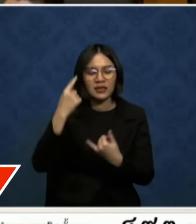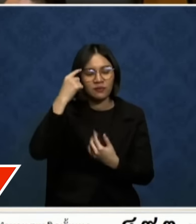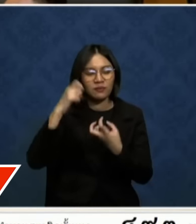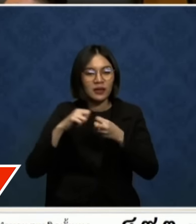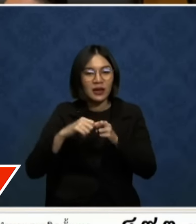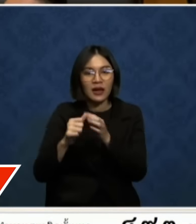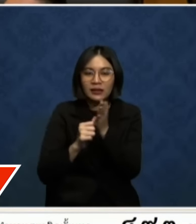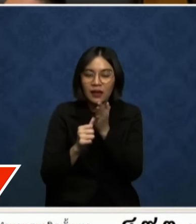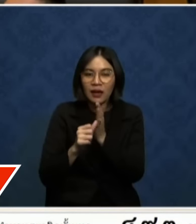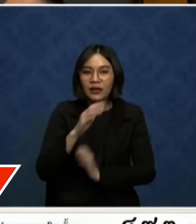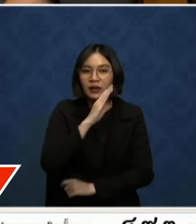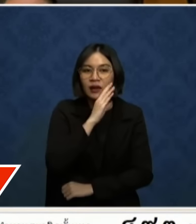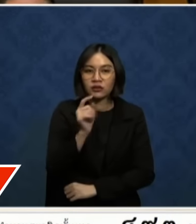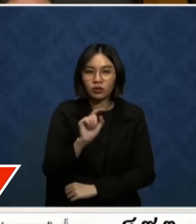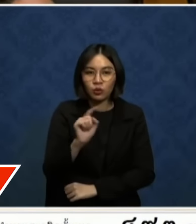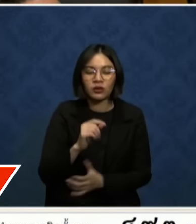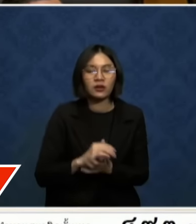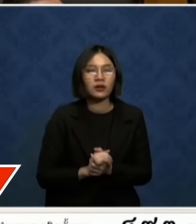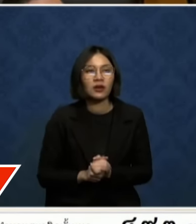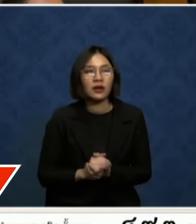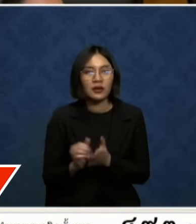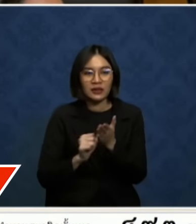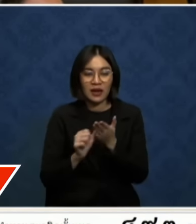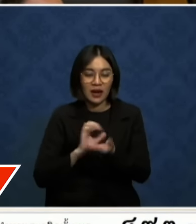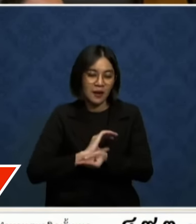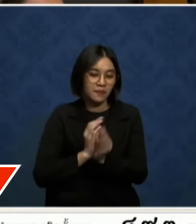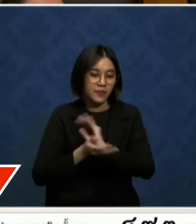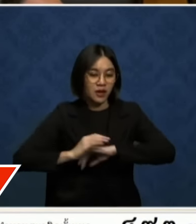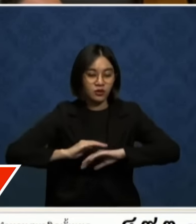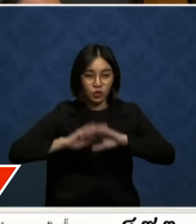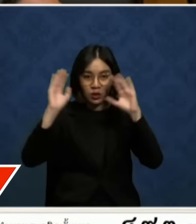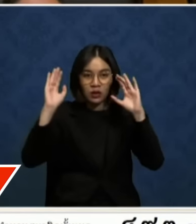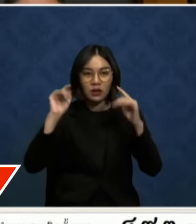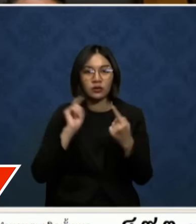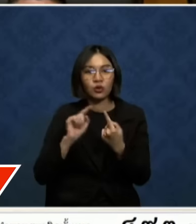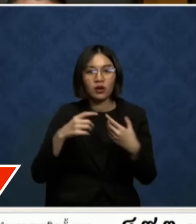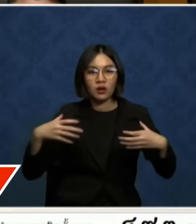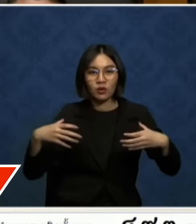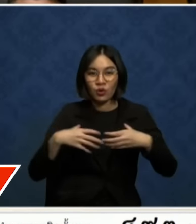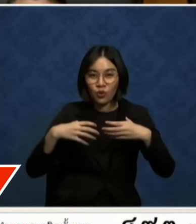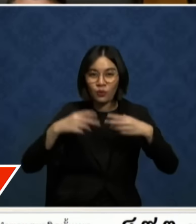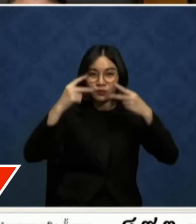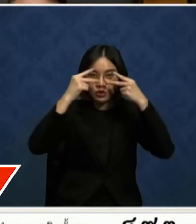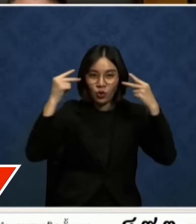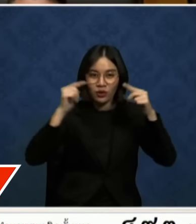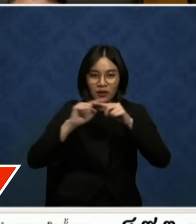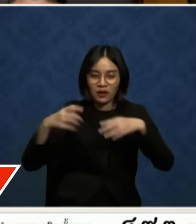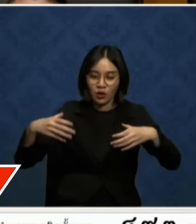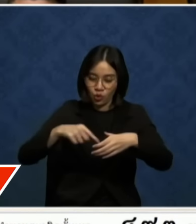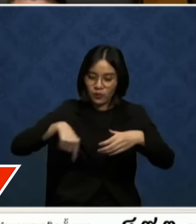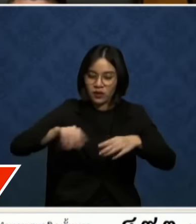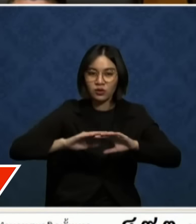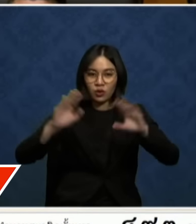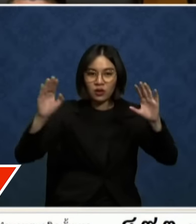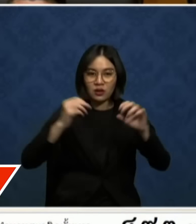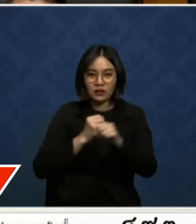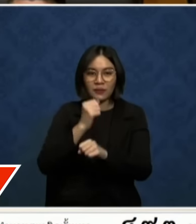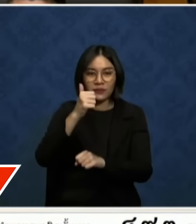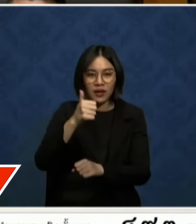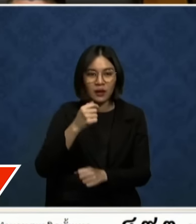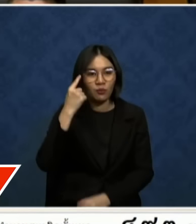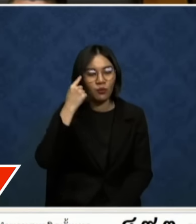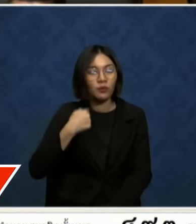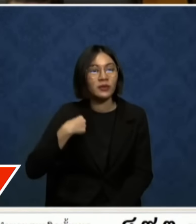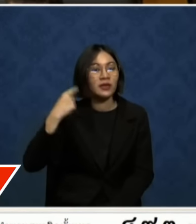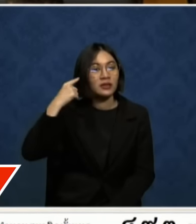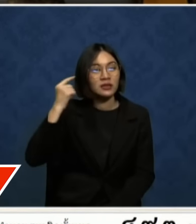ไหร่ก็ตามนะครับที่เราสามารถปรับปรามในเรื่องของบรรดาแก๊งอาชญากรรมเหล่านี้ได้เนี่ยผมเชื่อว่าการที่เราจะส